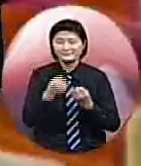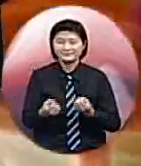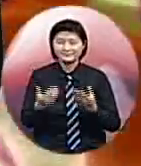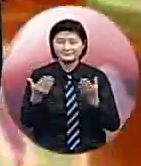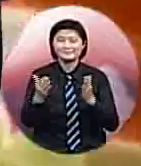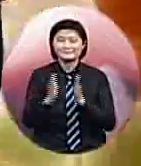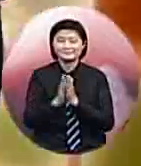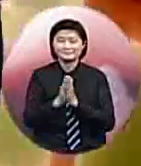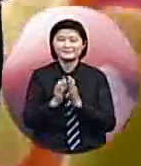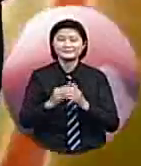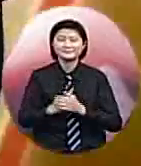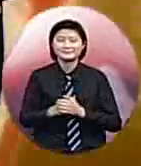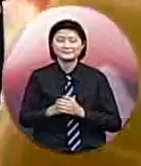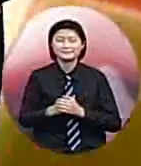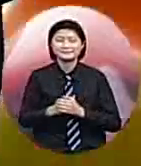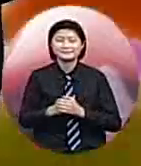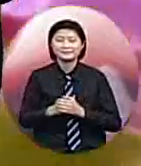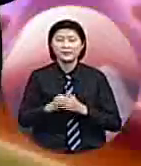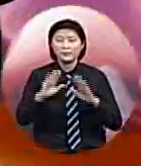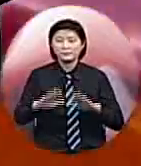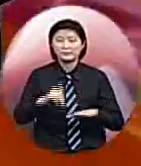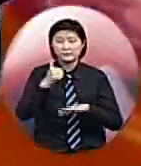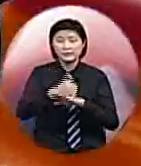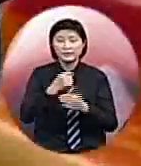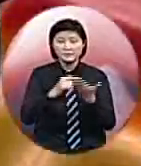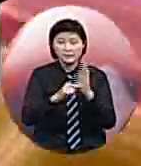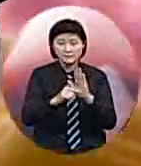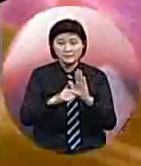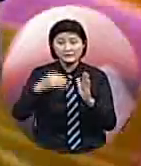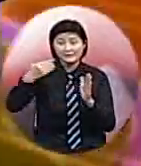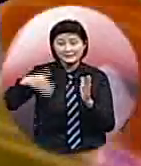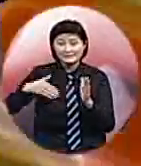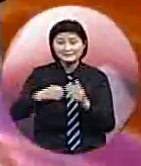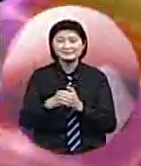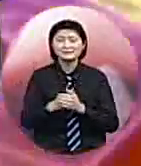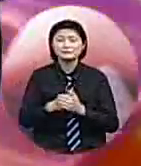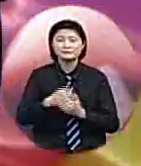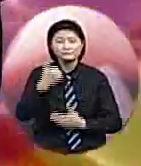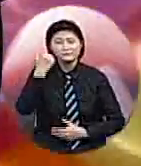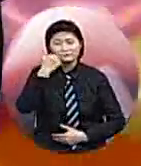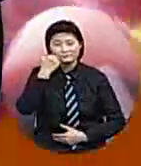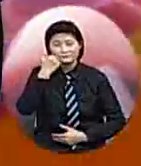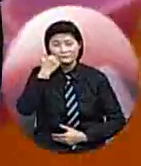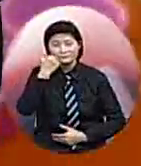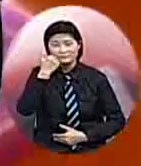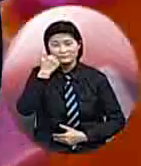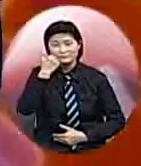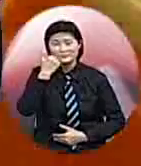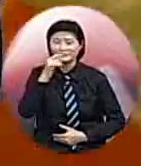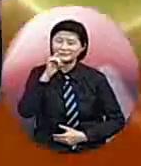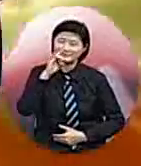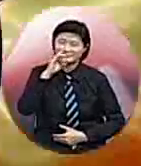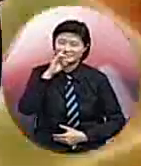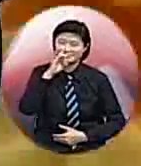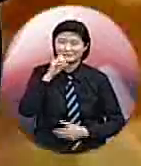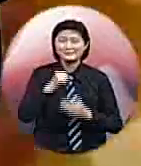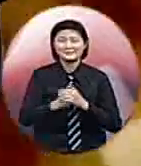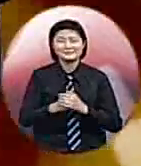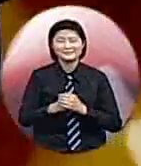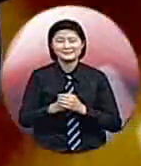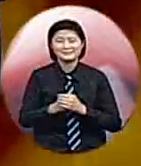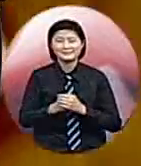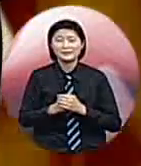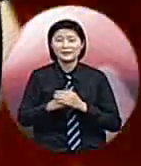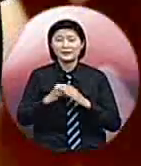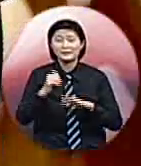축하드립니다. 축하드립니다. 네. 자, 이제 오늘 결과 발표만 남아있죠? 어떤 네. 분인가 궁금하죠? 아, 기대돼요. 네.